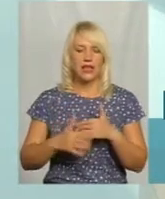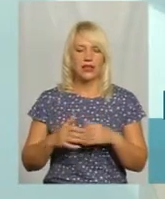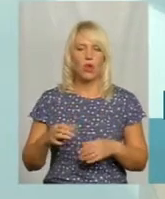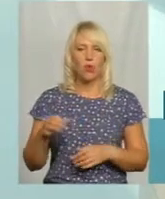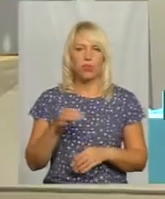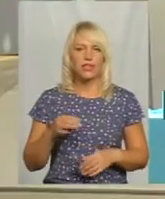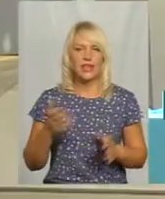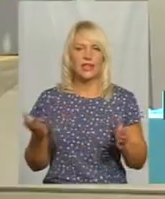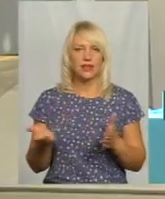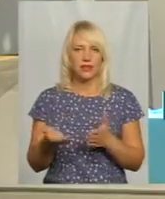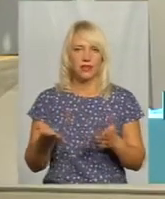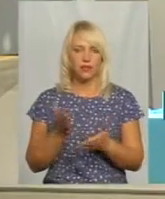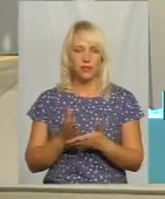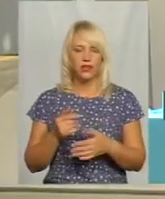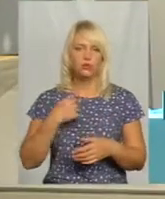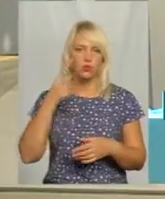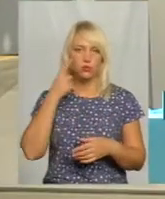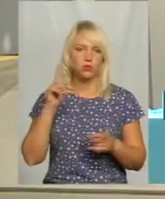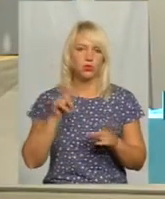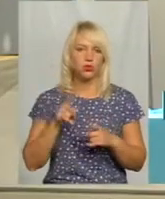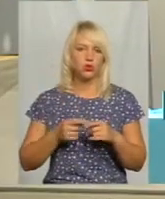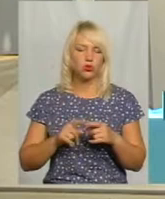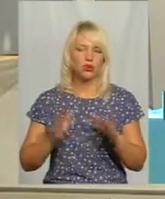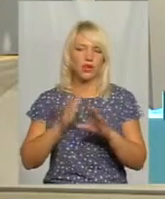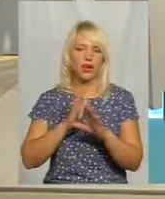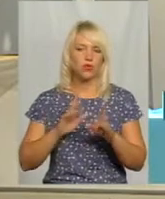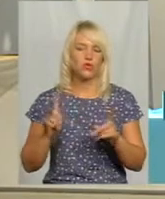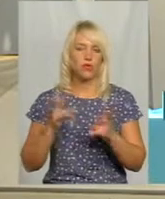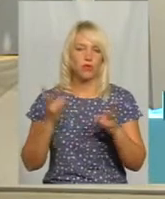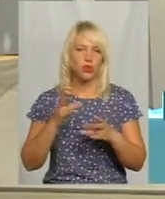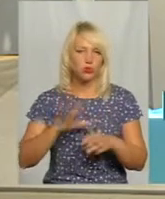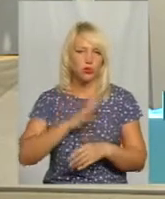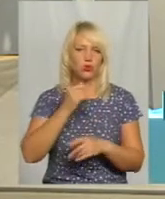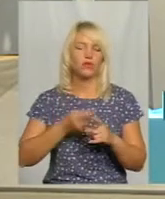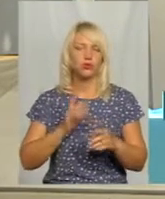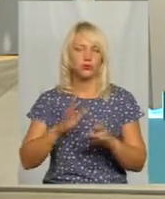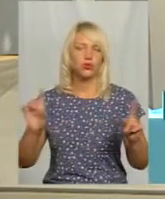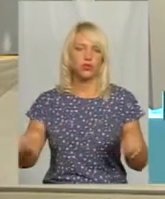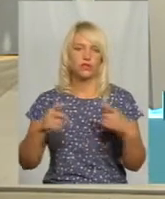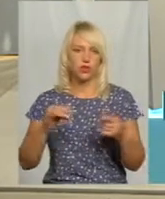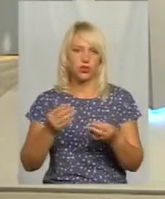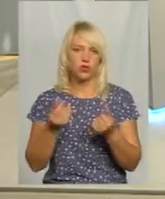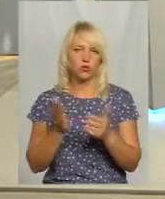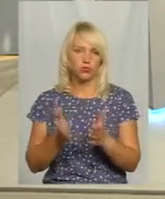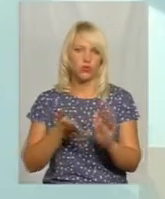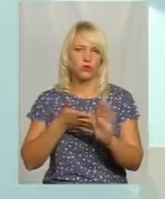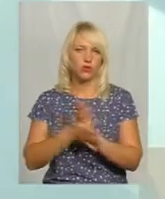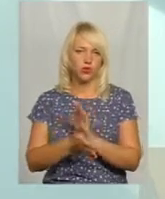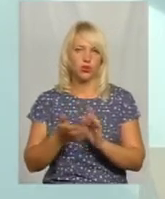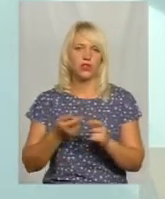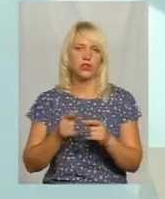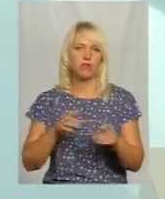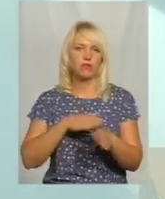областей, які є. Тобто я думаю, що те середовище, яке повинно бути, воно все ж таки буде створене і кошти будуть використані в повній